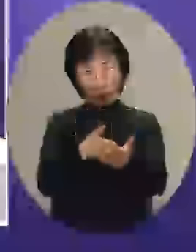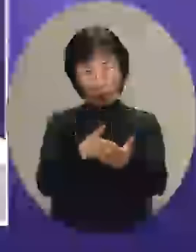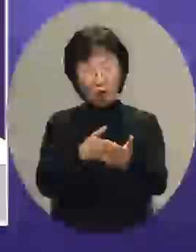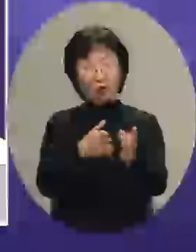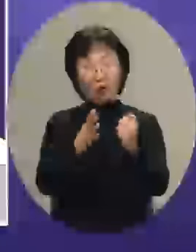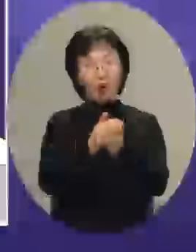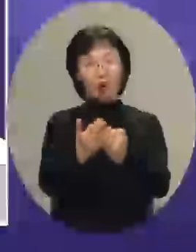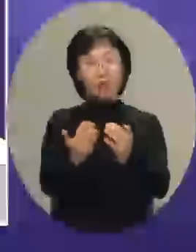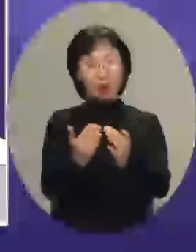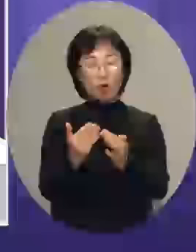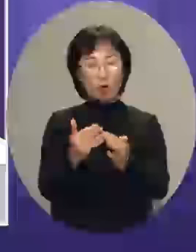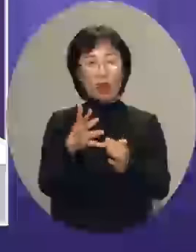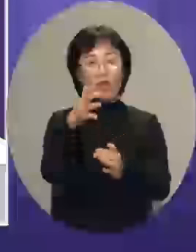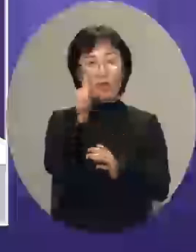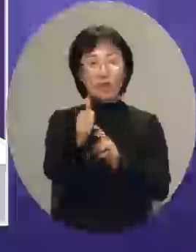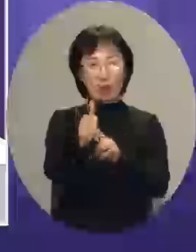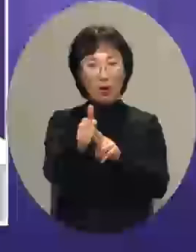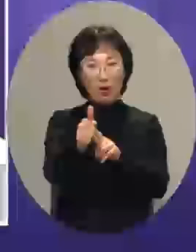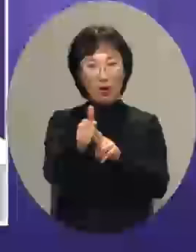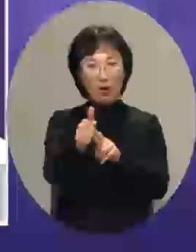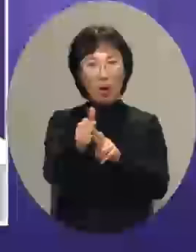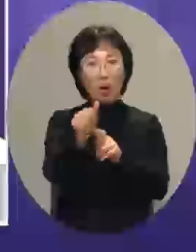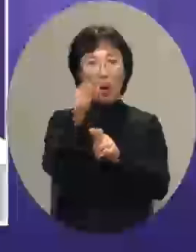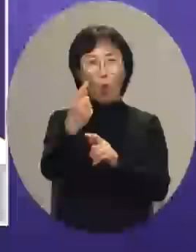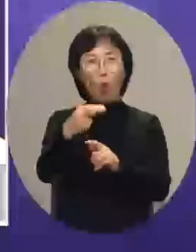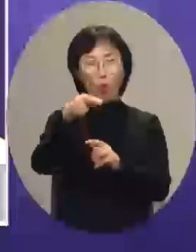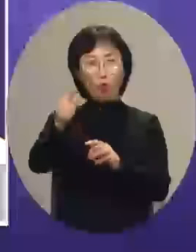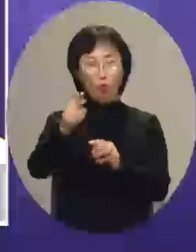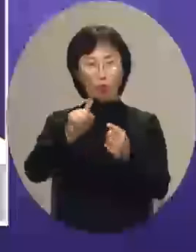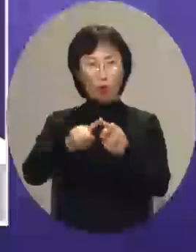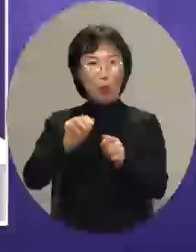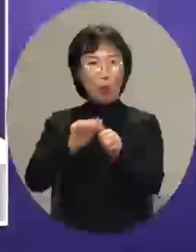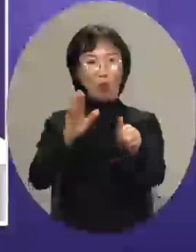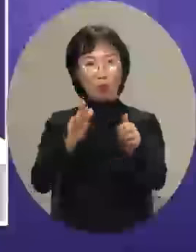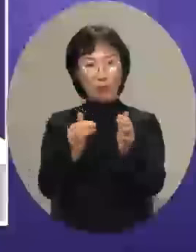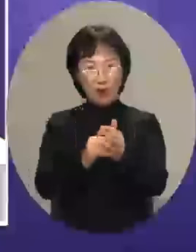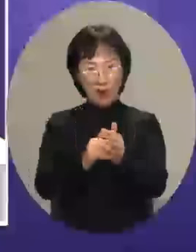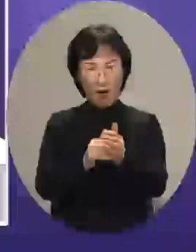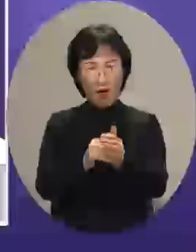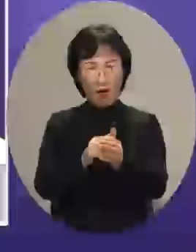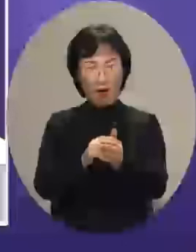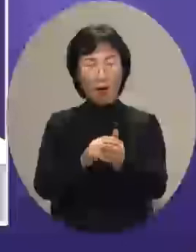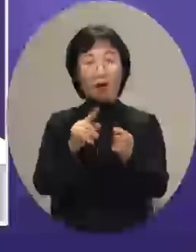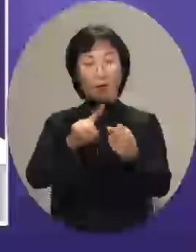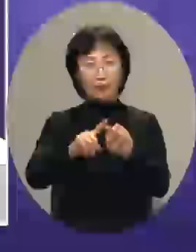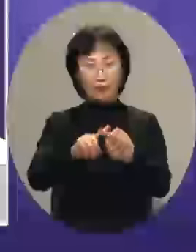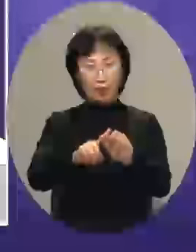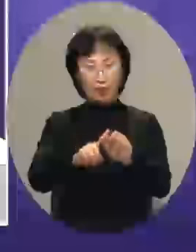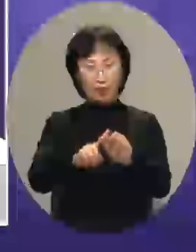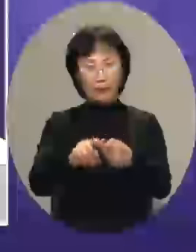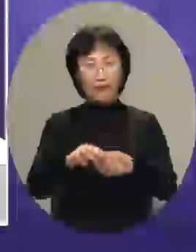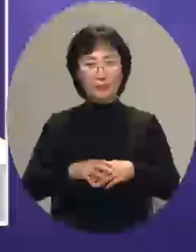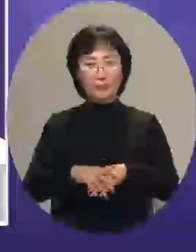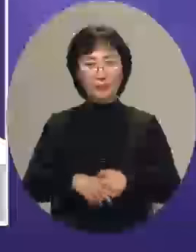이전 장관을 호주 대사로 임명해서 출국했죠. 공수처 반대 입장에도 불구하고 출국제 해제됐어요.